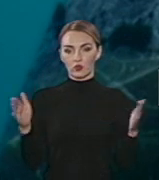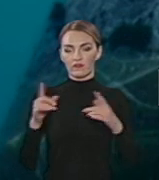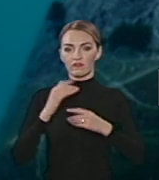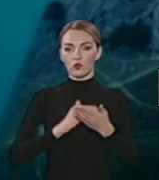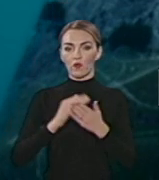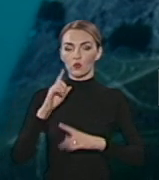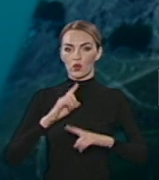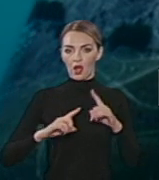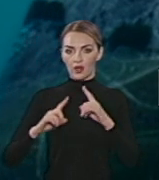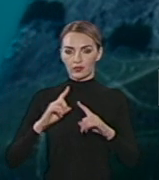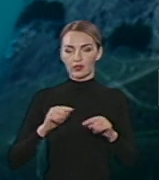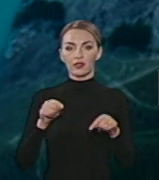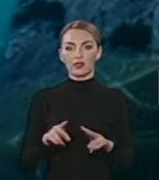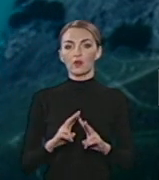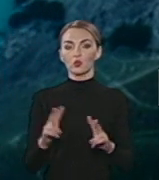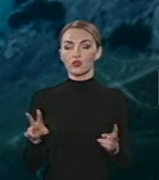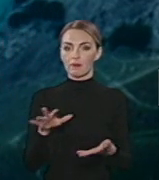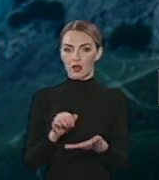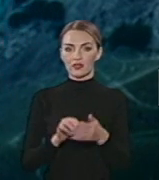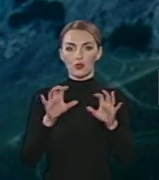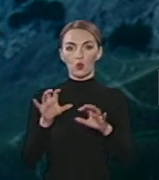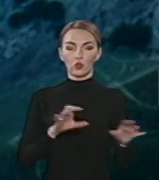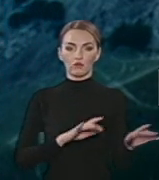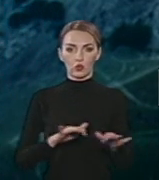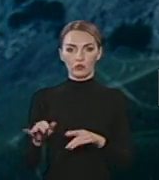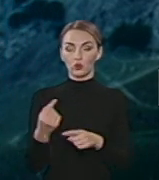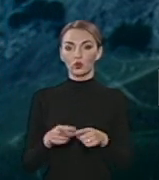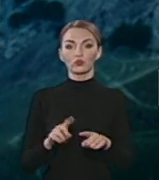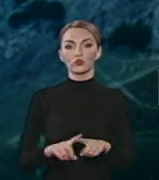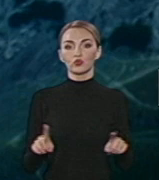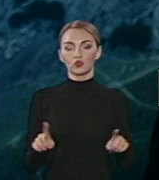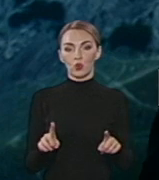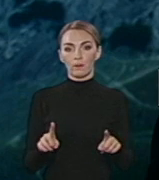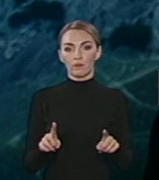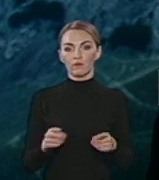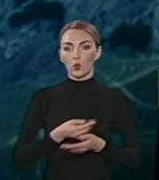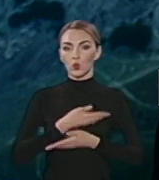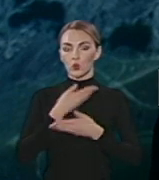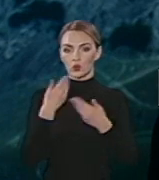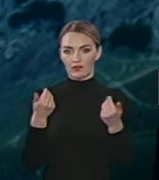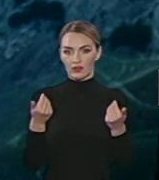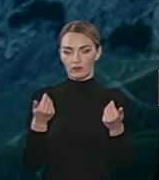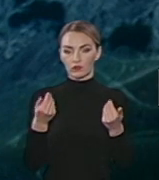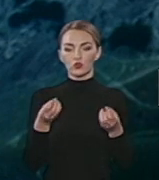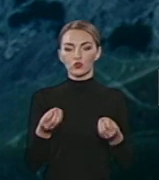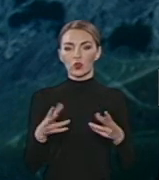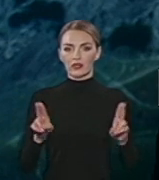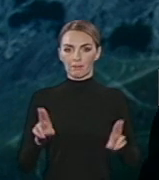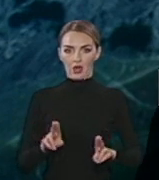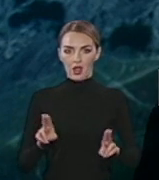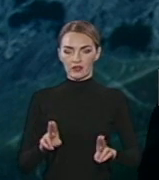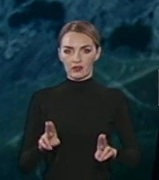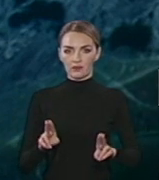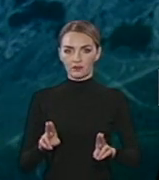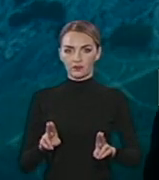Верховной Рады, тем, кто занимается законотворчеством, потому что в отсутствии четких правил